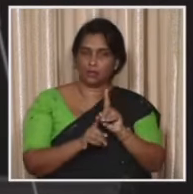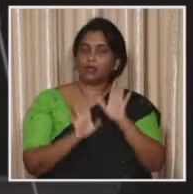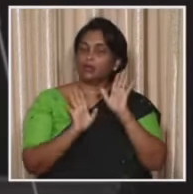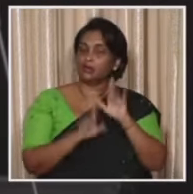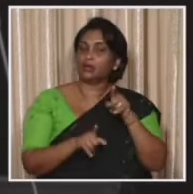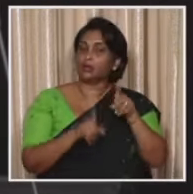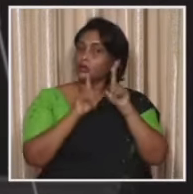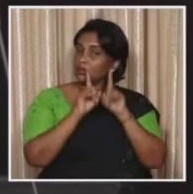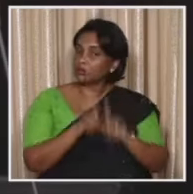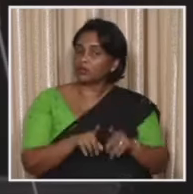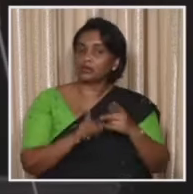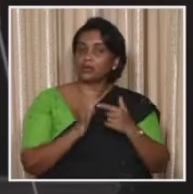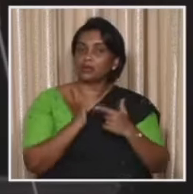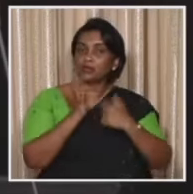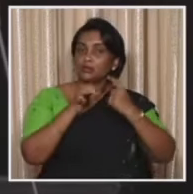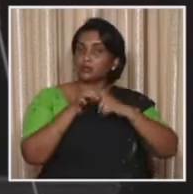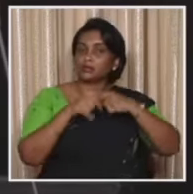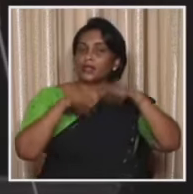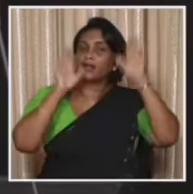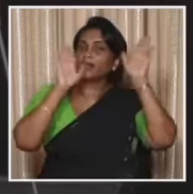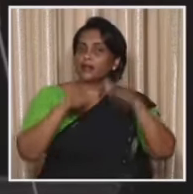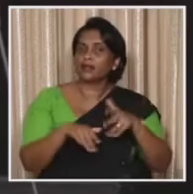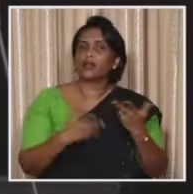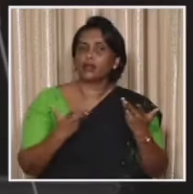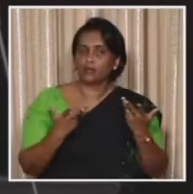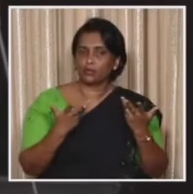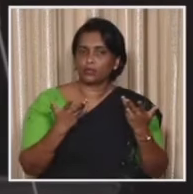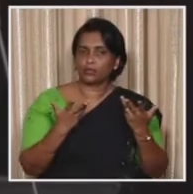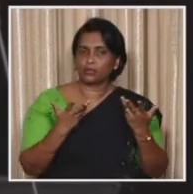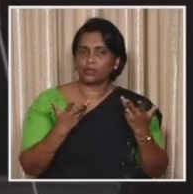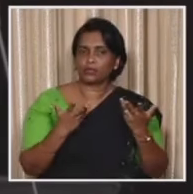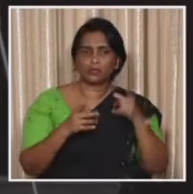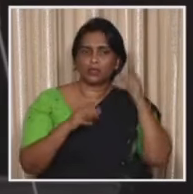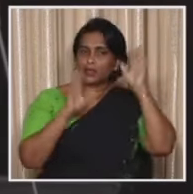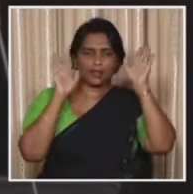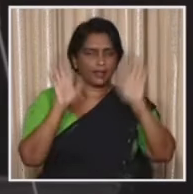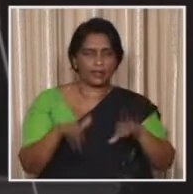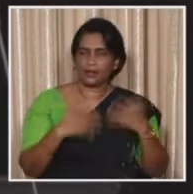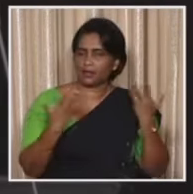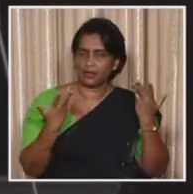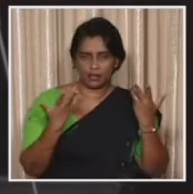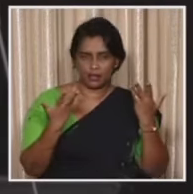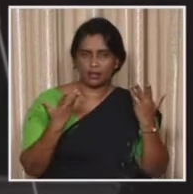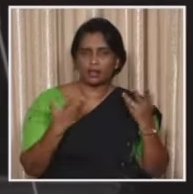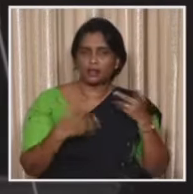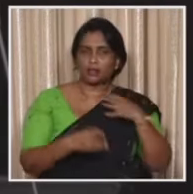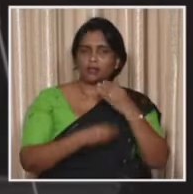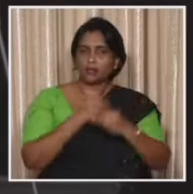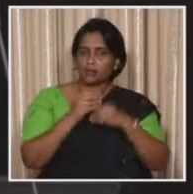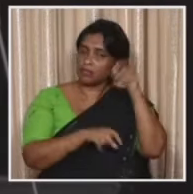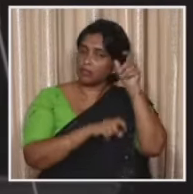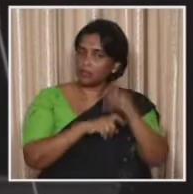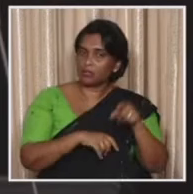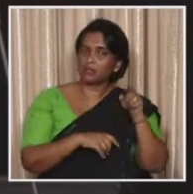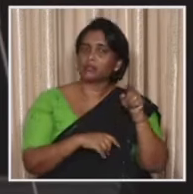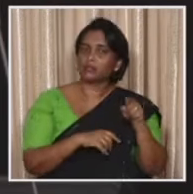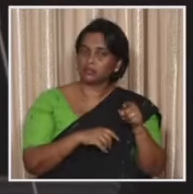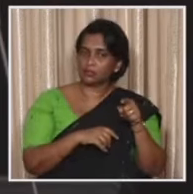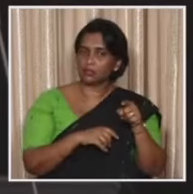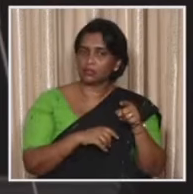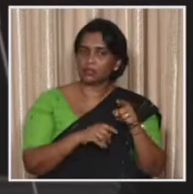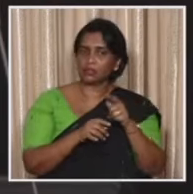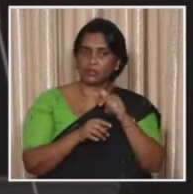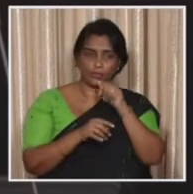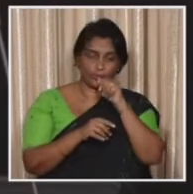එතකොට මේ වගේ තැනක ලන්සු කැඳවපුවම කවුද ආයෝජනය කරන්නේ? එහෙම එන්නේ නැහැ. මේ ආයෝජකින්